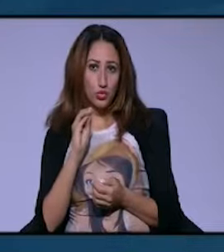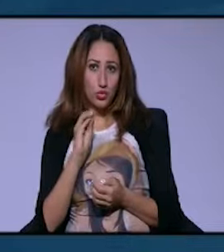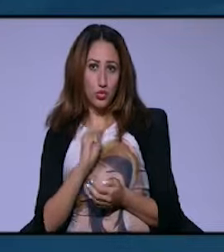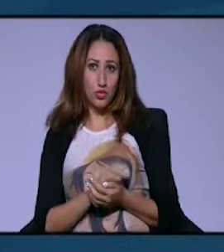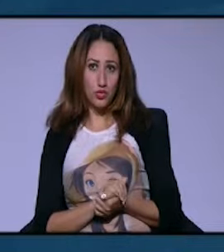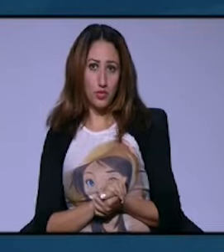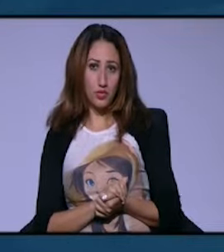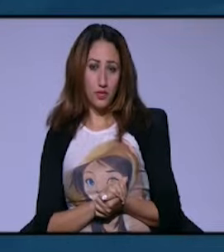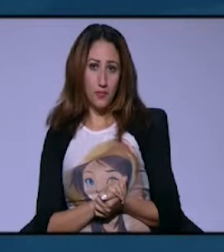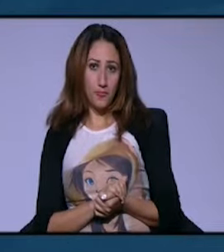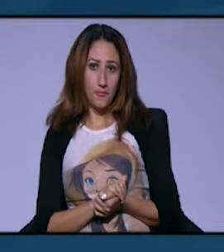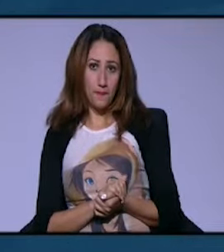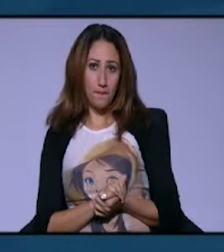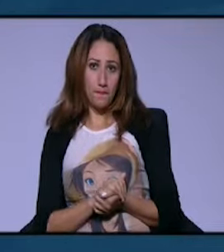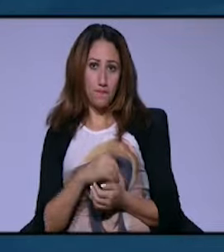إلى